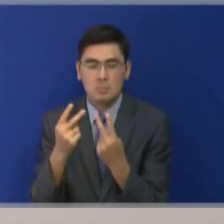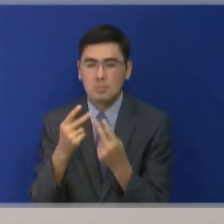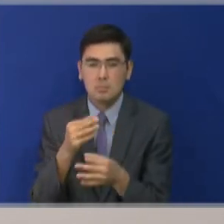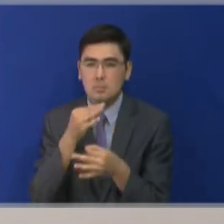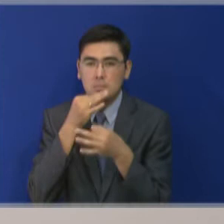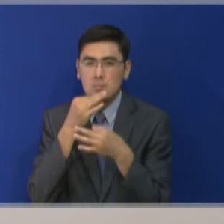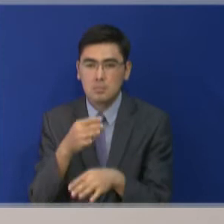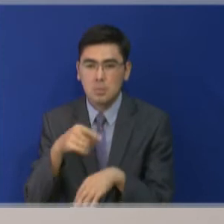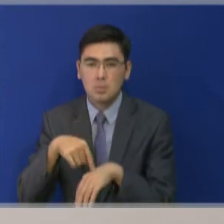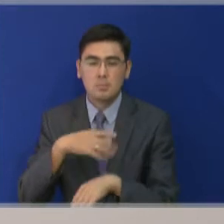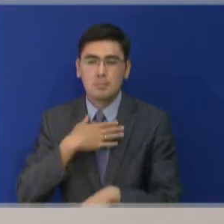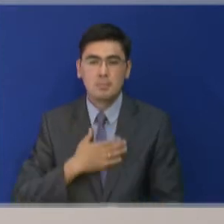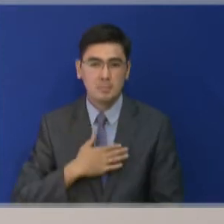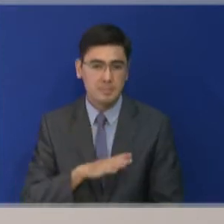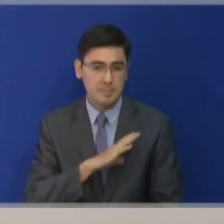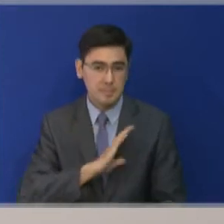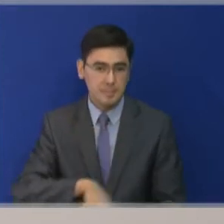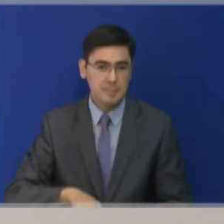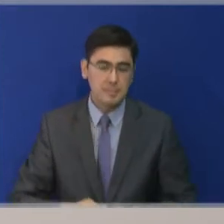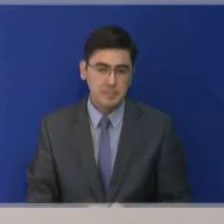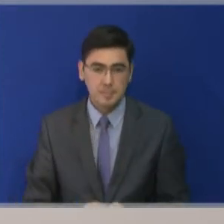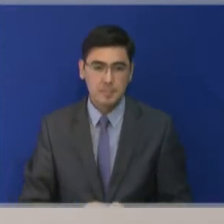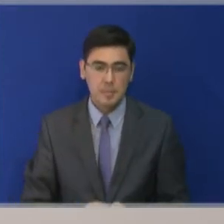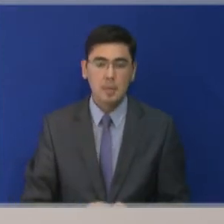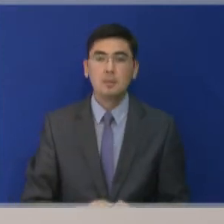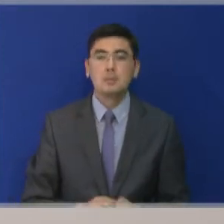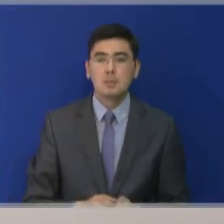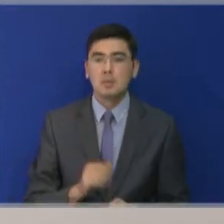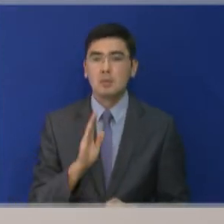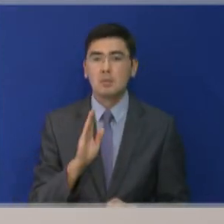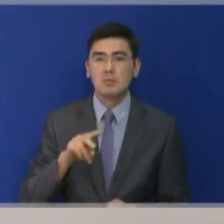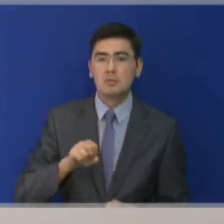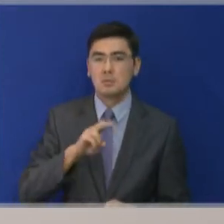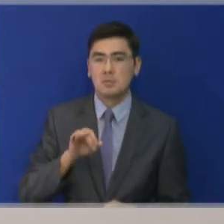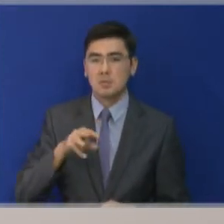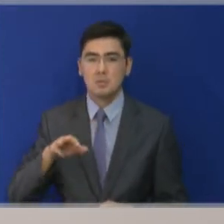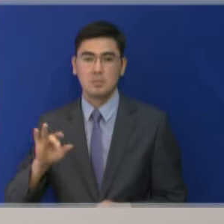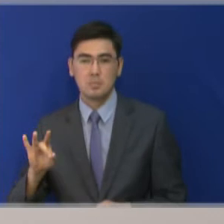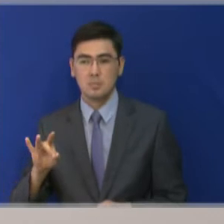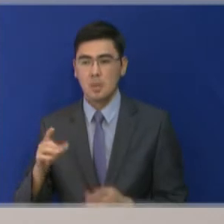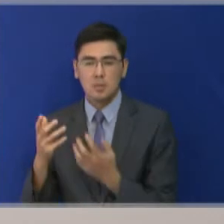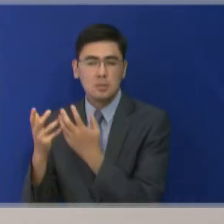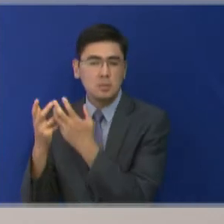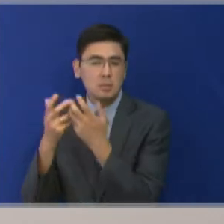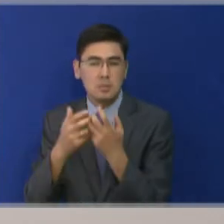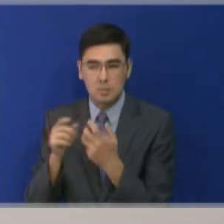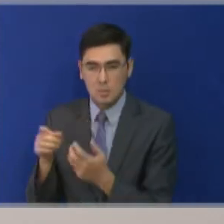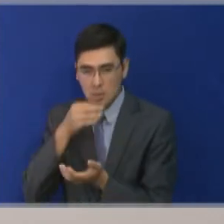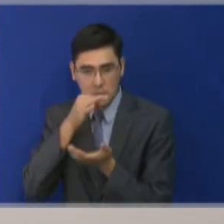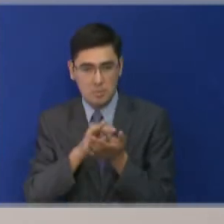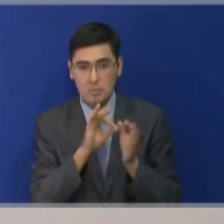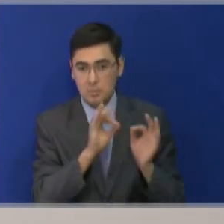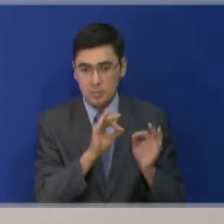тәсіліне қатысты болды. Мысалы, облыс әкімдігінің отырысында басқарма басшысы Владимир Гайламазян келтірген статистикалық мәліметтерге сәйкес,